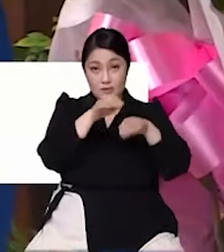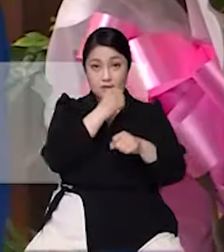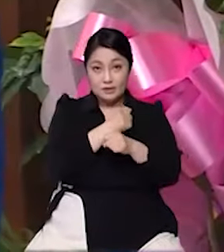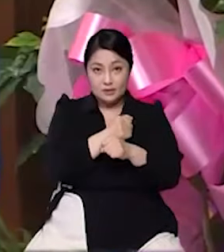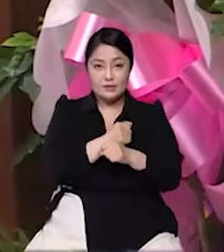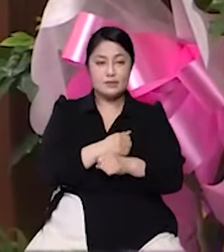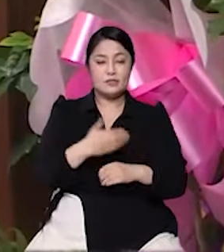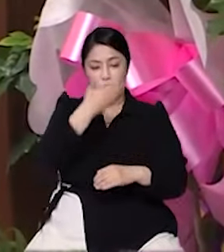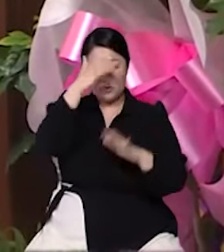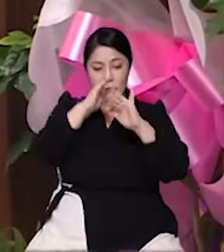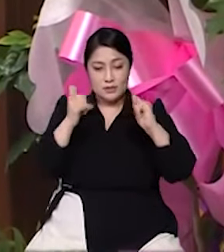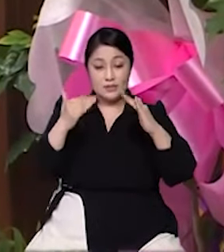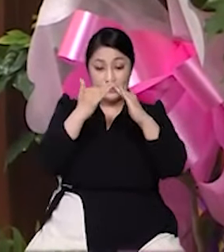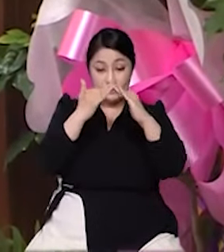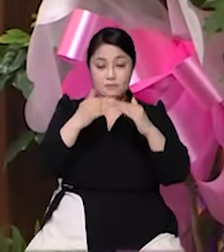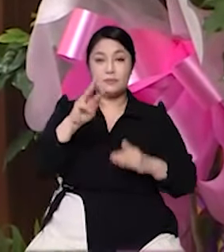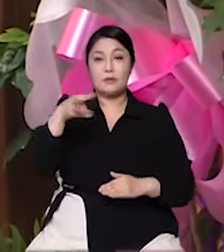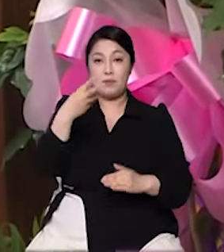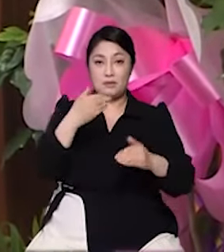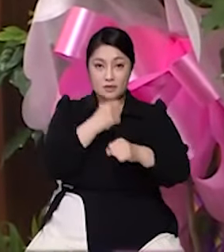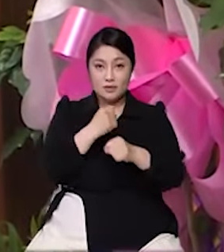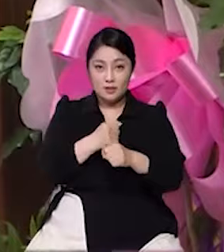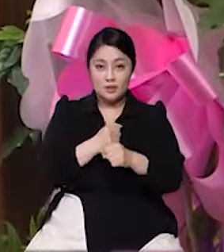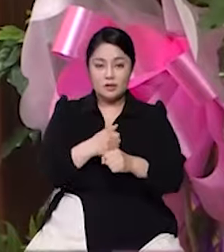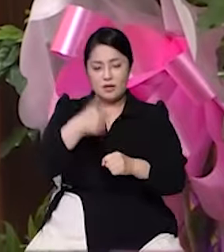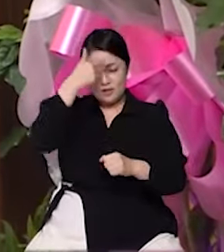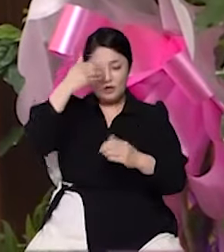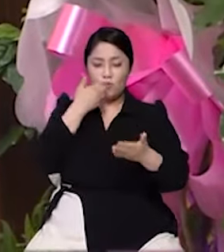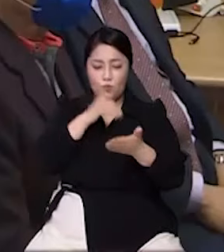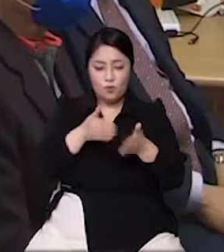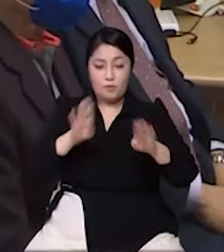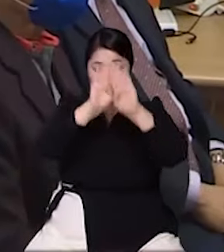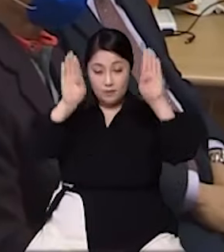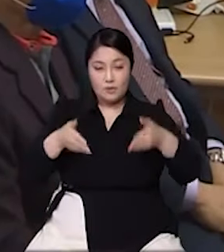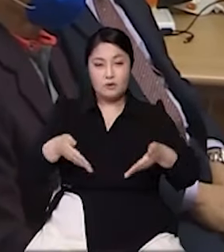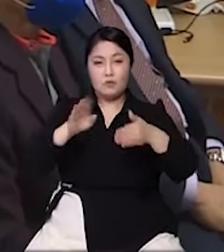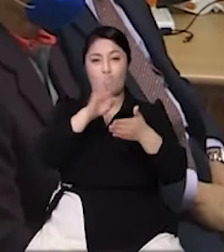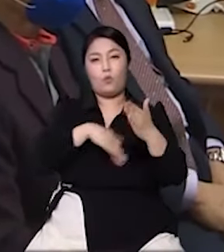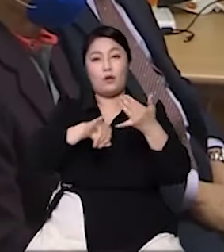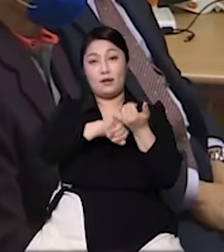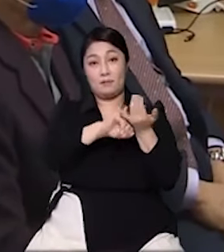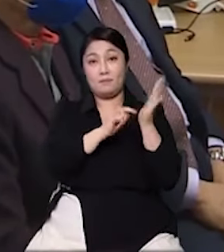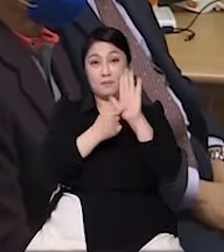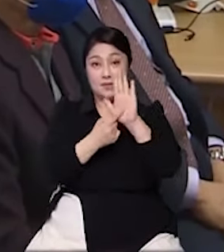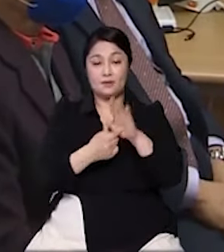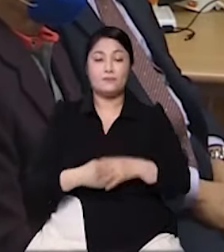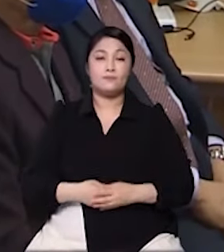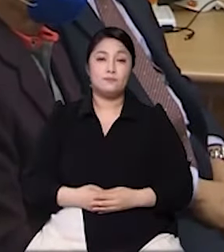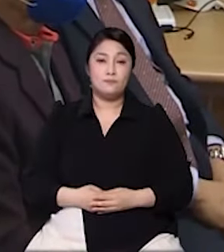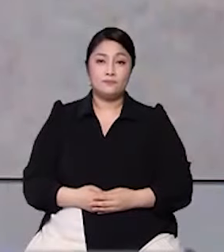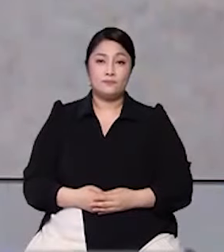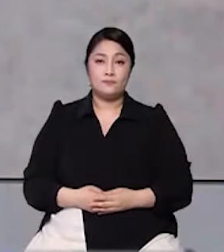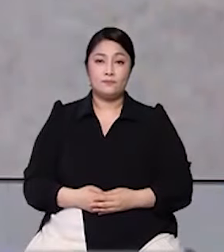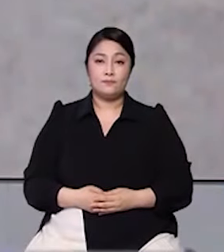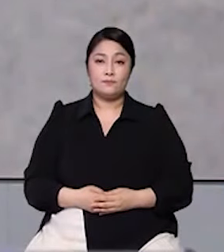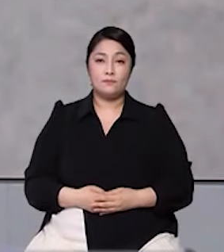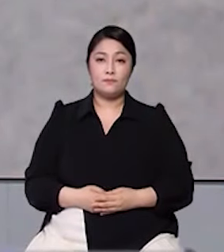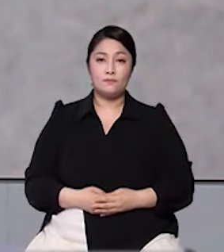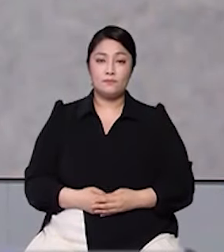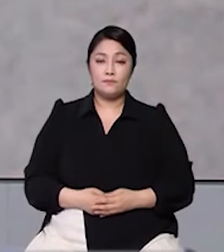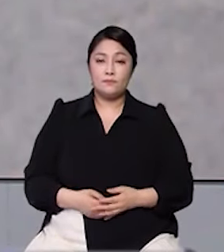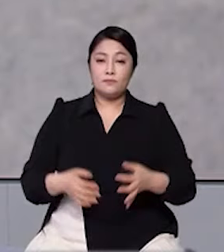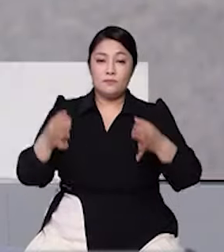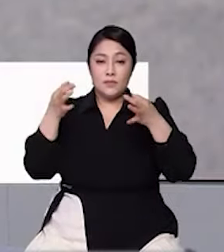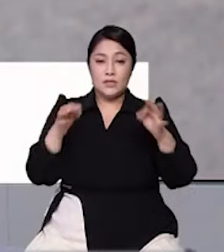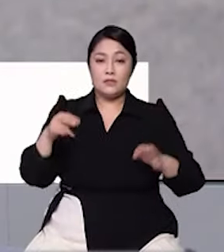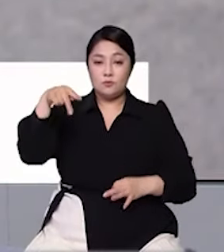성녀님 다주택 300세대 건설 구석기 박물관 건립 등의 공약을 제시했습니다 5 총